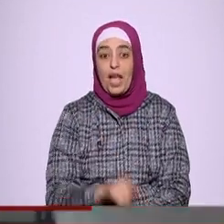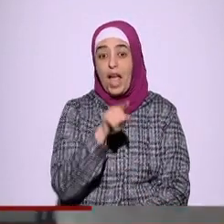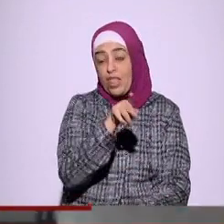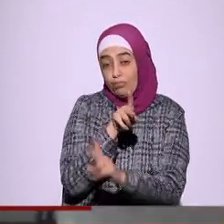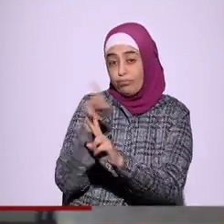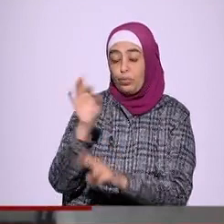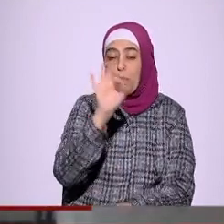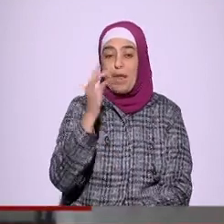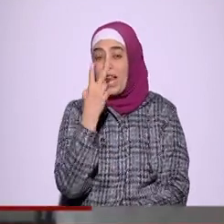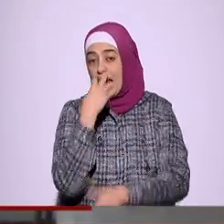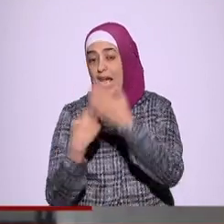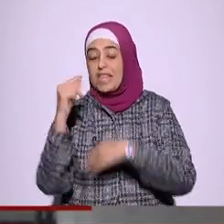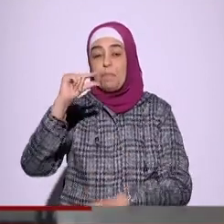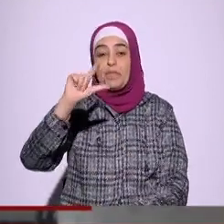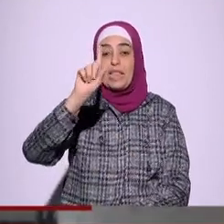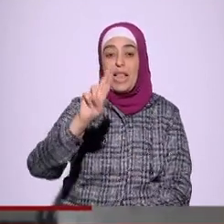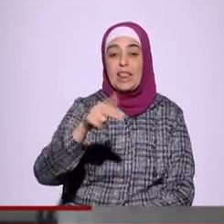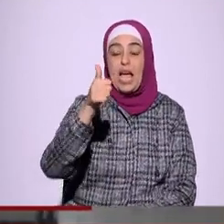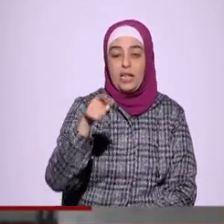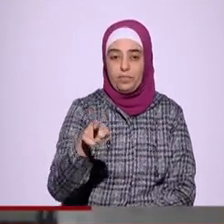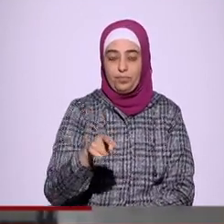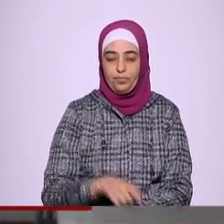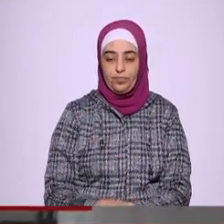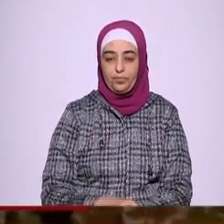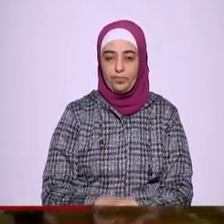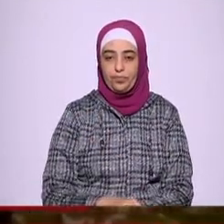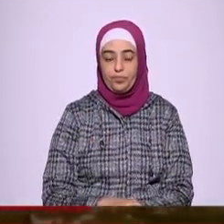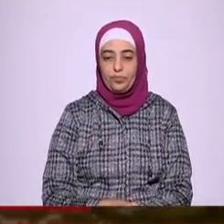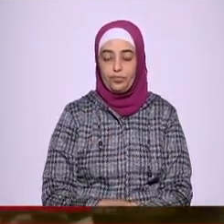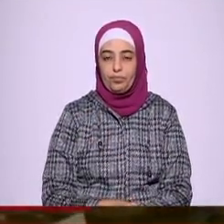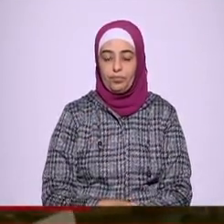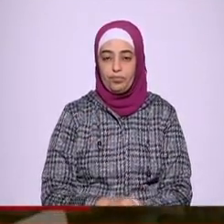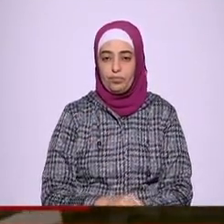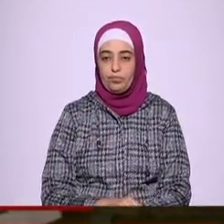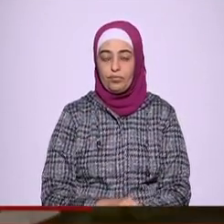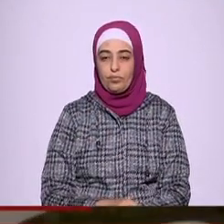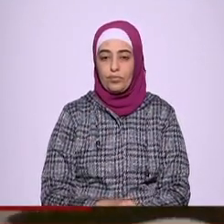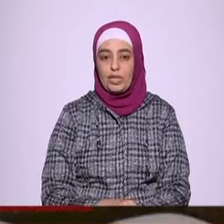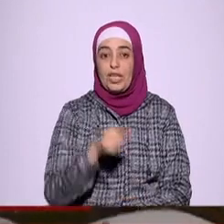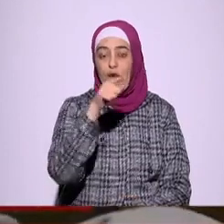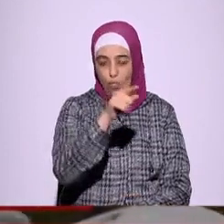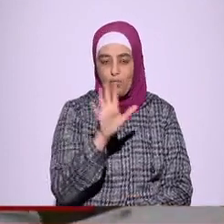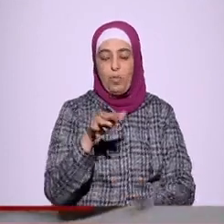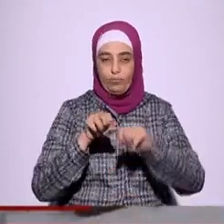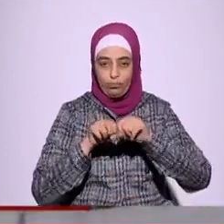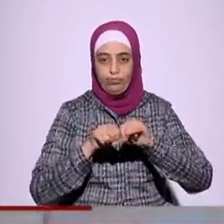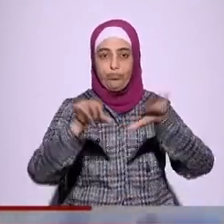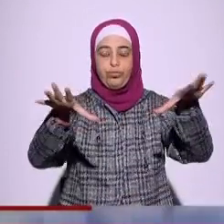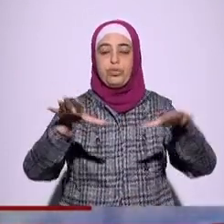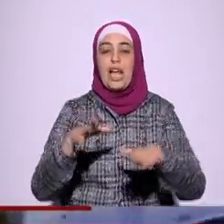بكثير من المتحور دلتا، طبعا هو من المتوقع ان يكون النسخه المسيطره بنتيجه